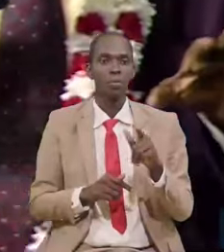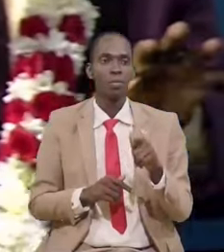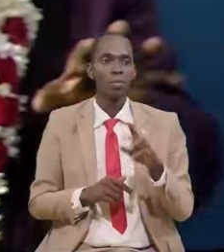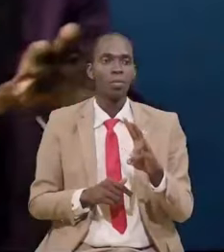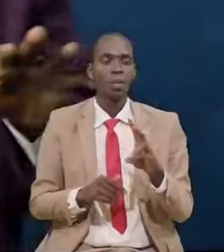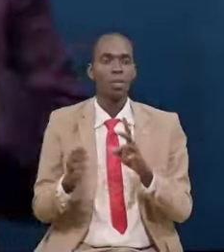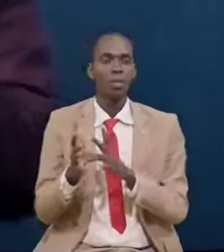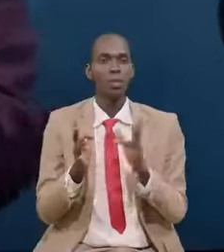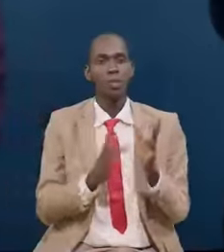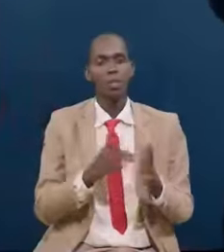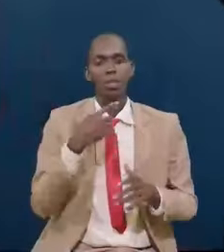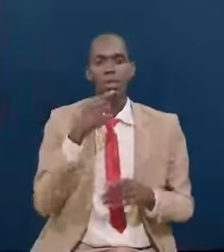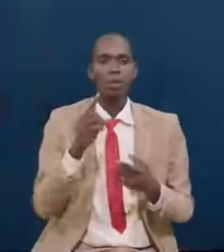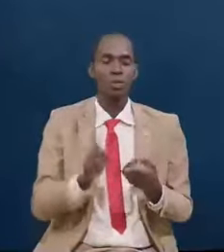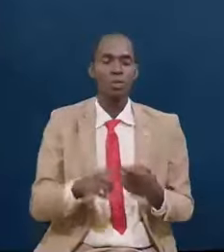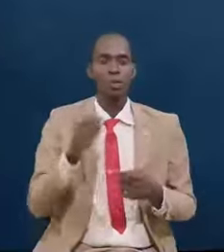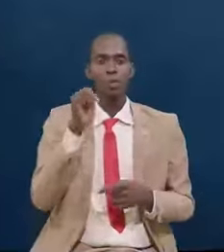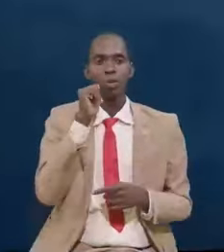Jésus lui dit,